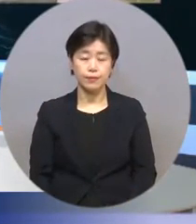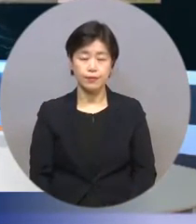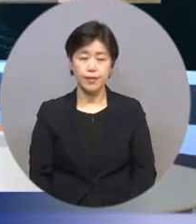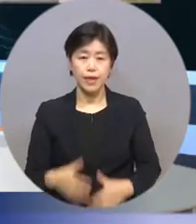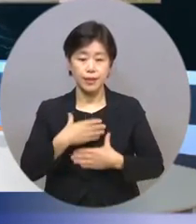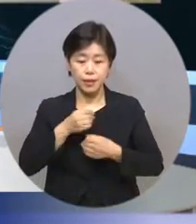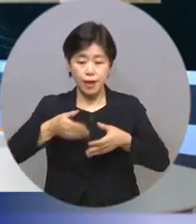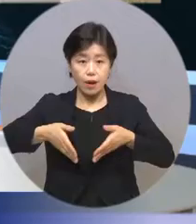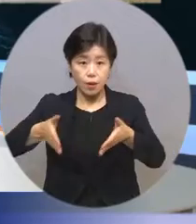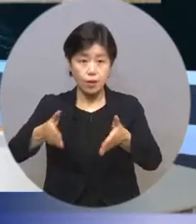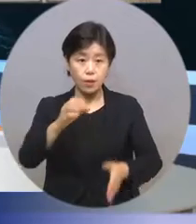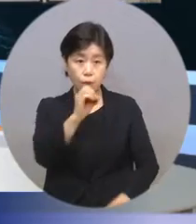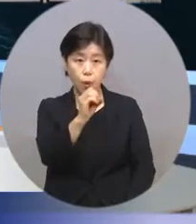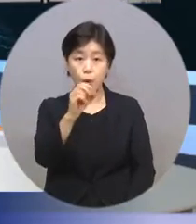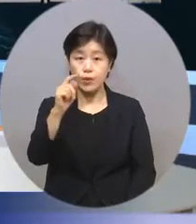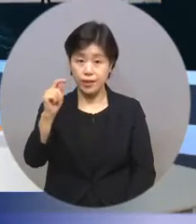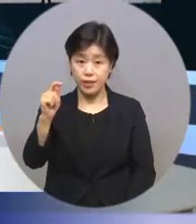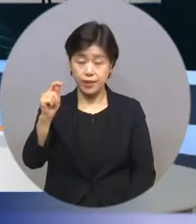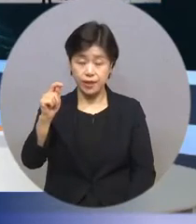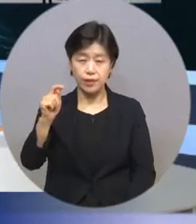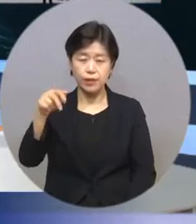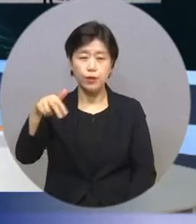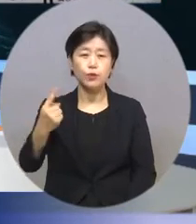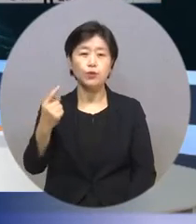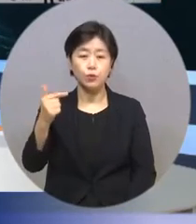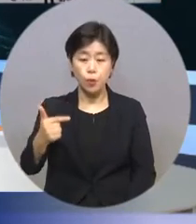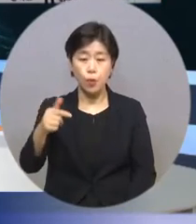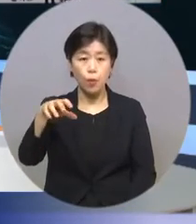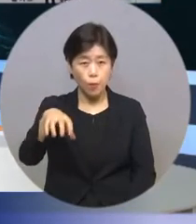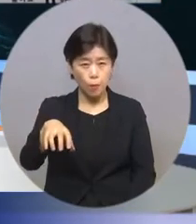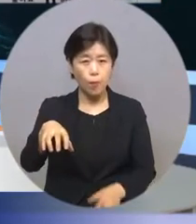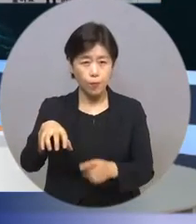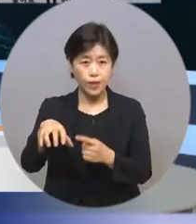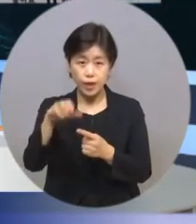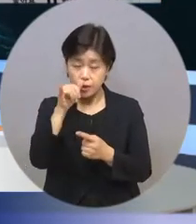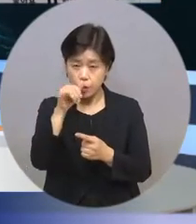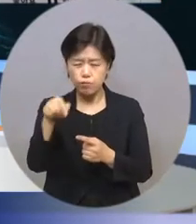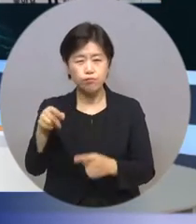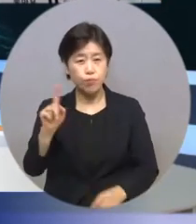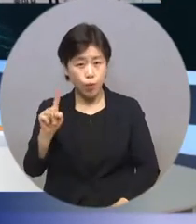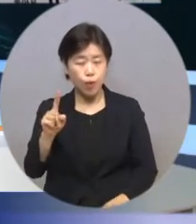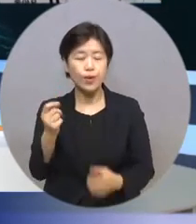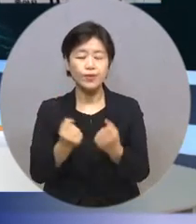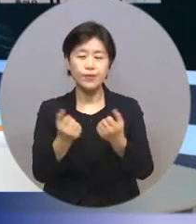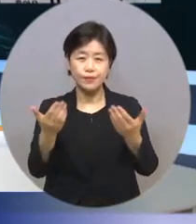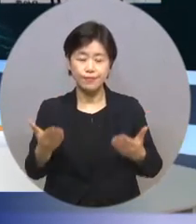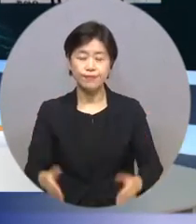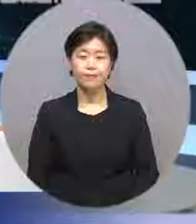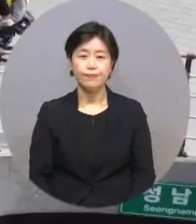OT존을 만들었는데요. 이 OT존이 무엇인지 자세한 소식 김정현 기자가 전합니다.